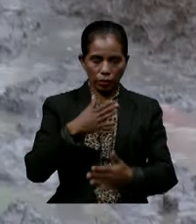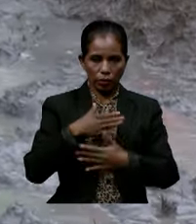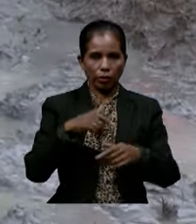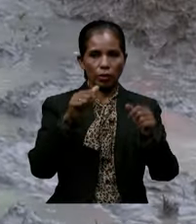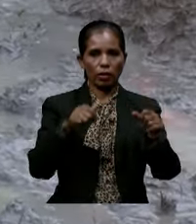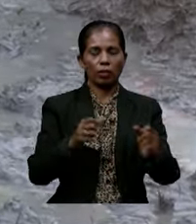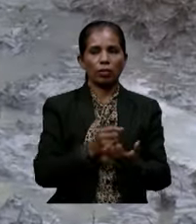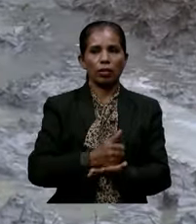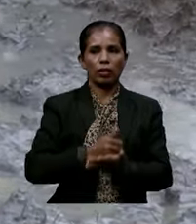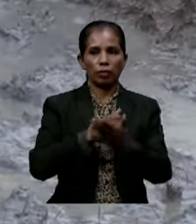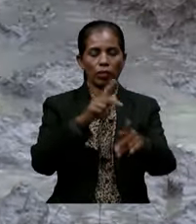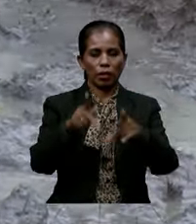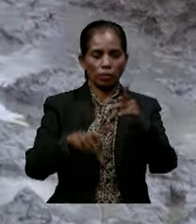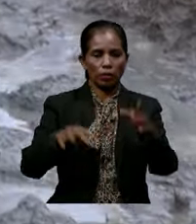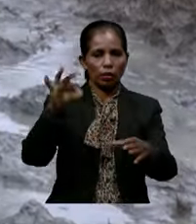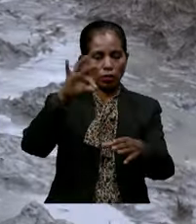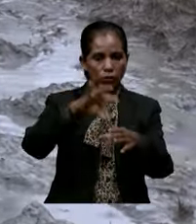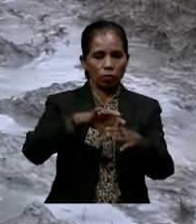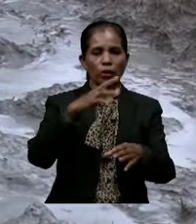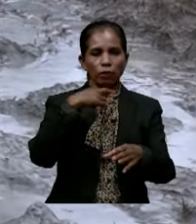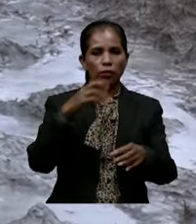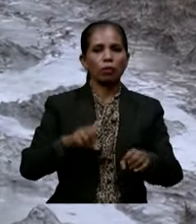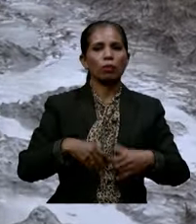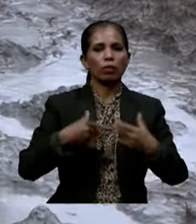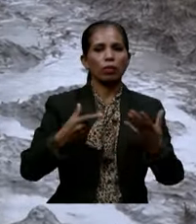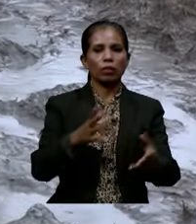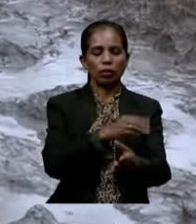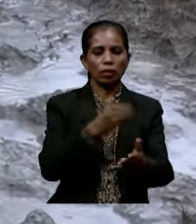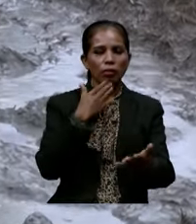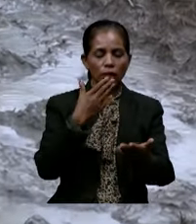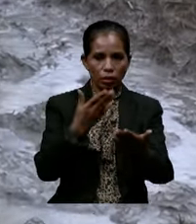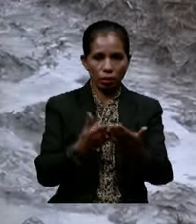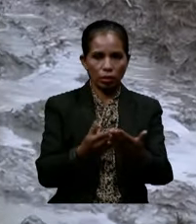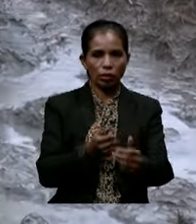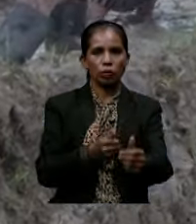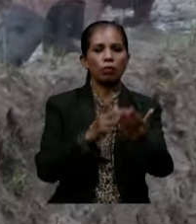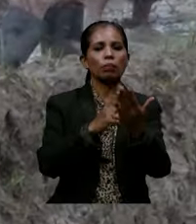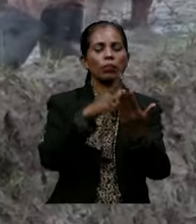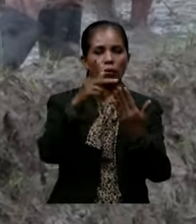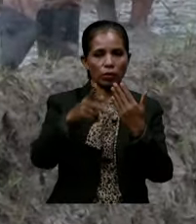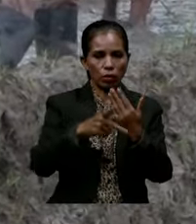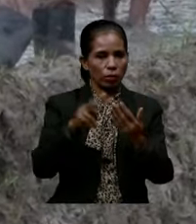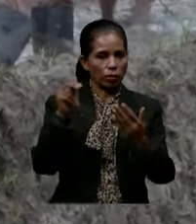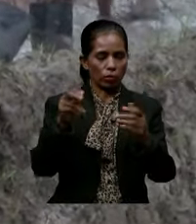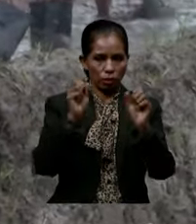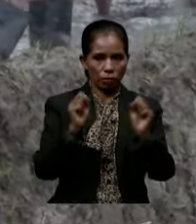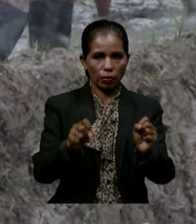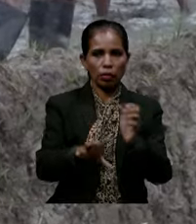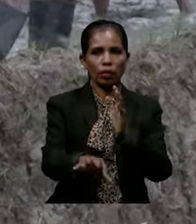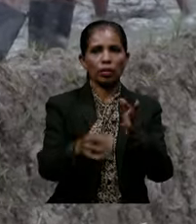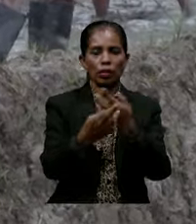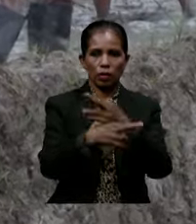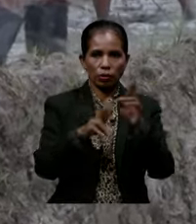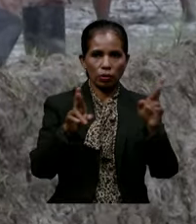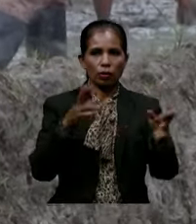bele fasilita na tarna insira kono ba oinsa uja teknika ne be diak tuir programa demo plot nyen ho di bele hetan resultado